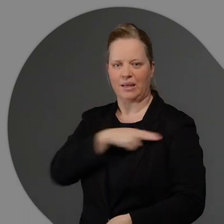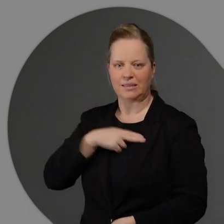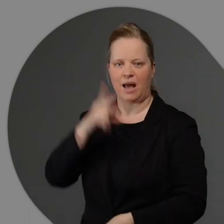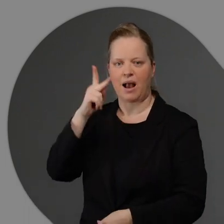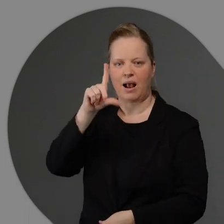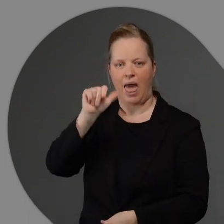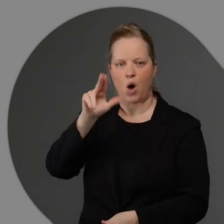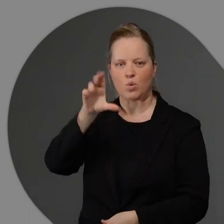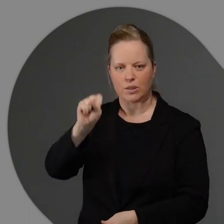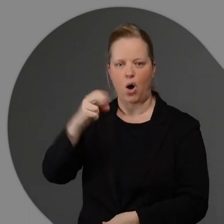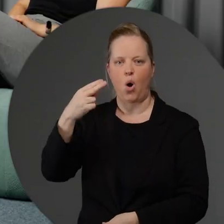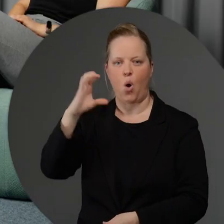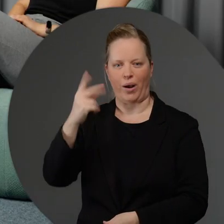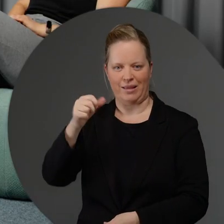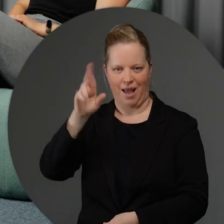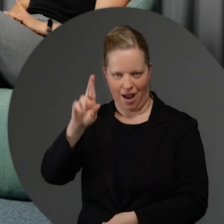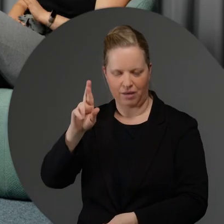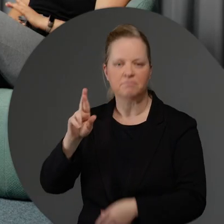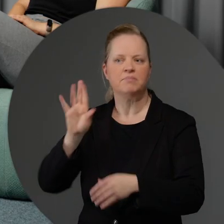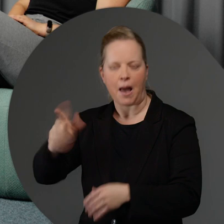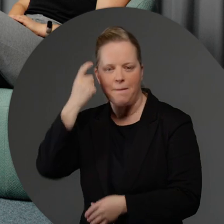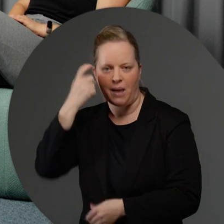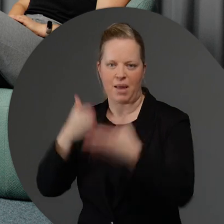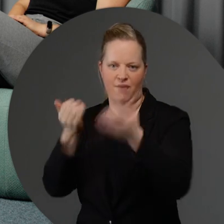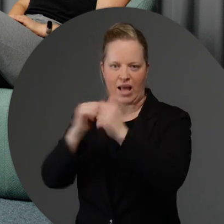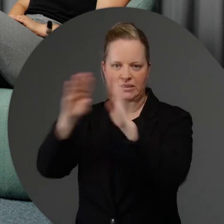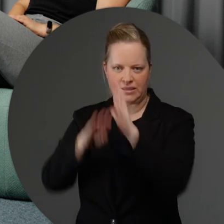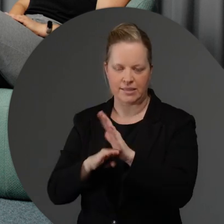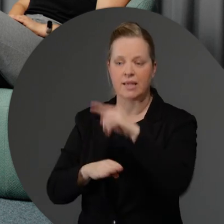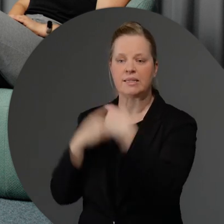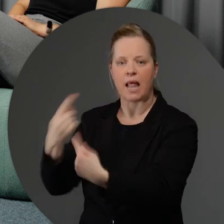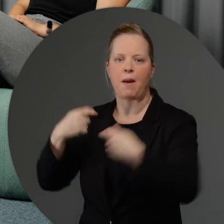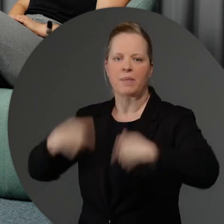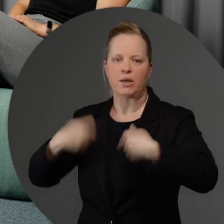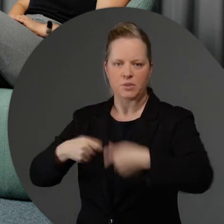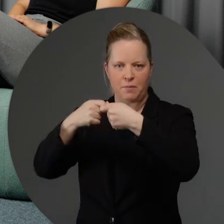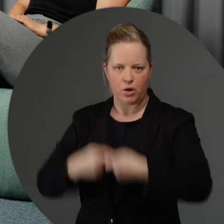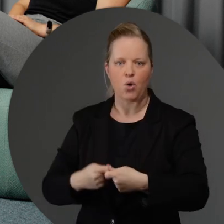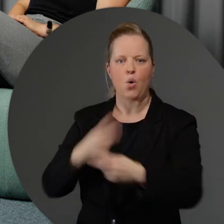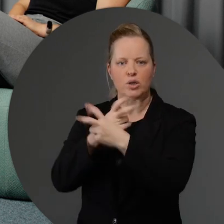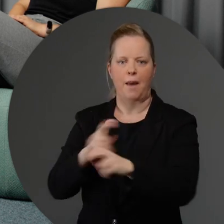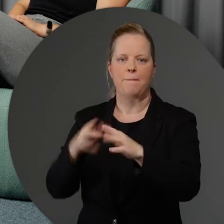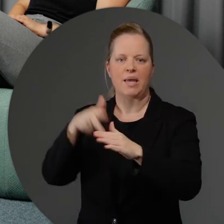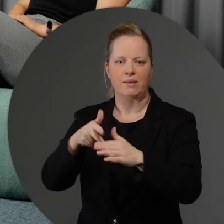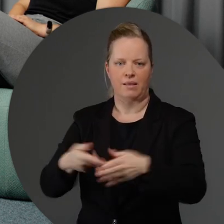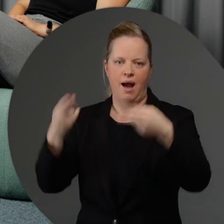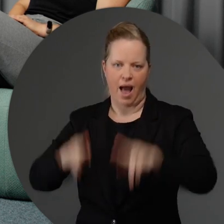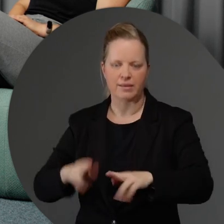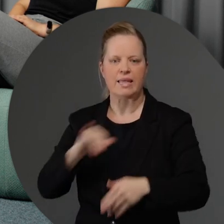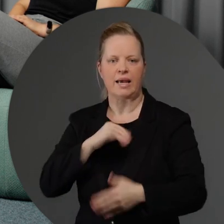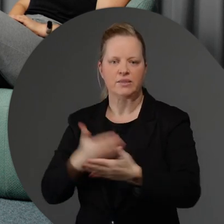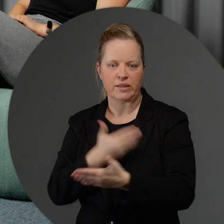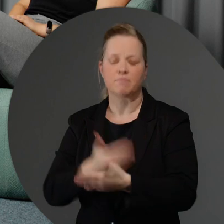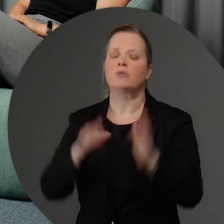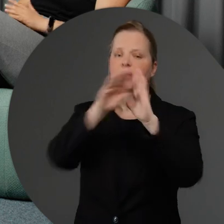zum Barrierefreiheitsgesetz. Wir interviewen heute Klaus Höckner. Er ist Präsidiumsmitglied vom Österreichischen Behindertenrat. Das ist